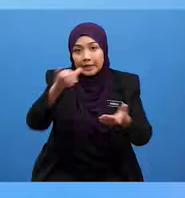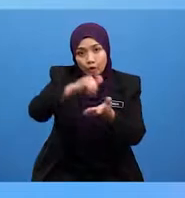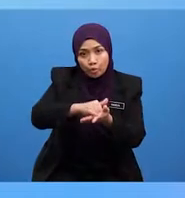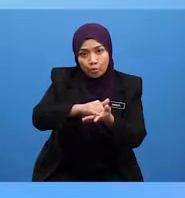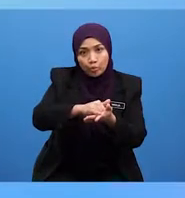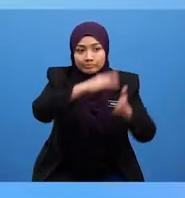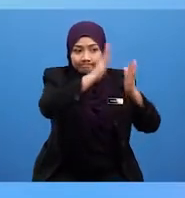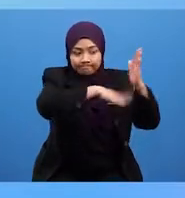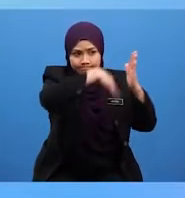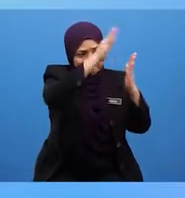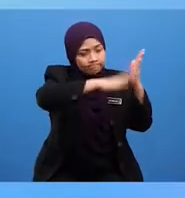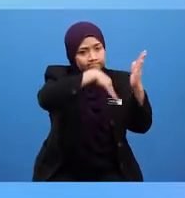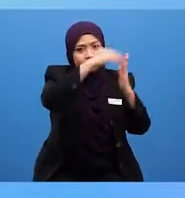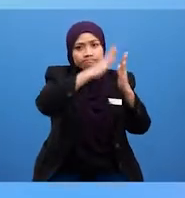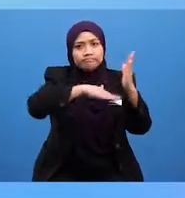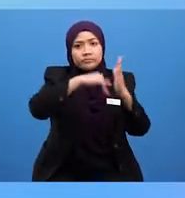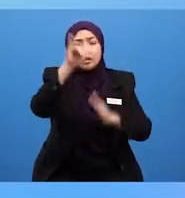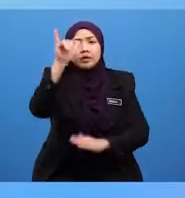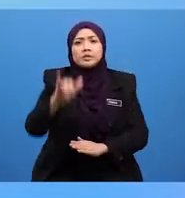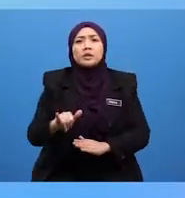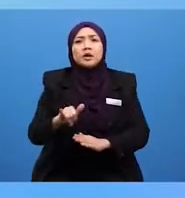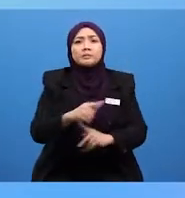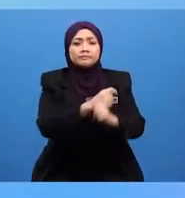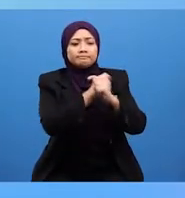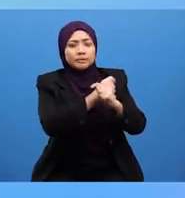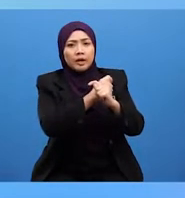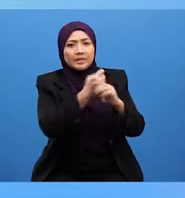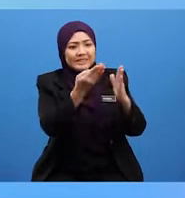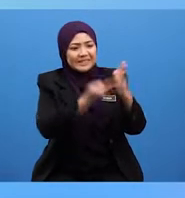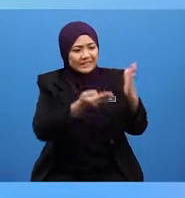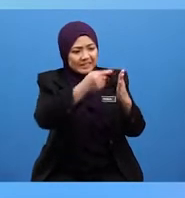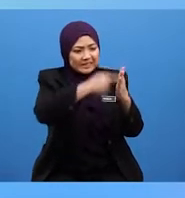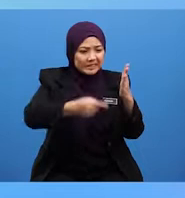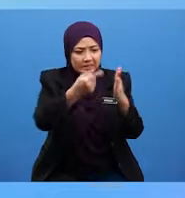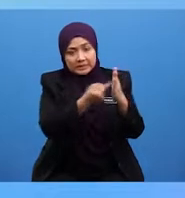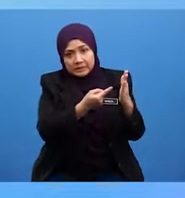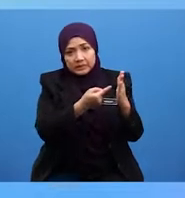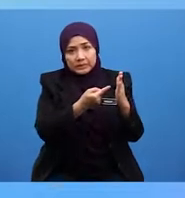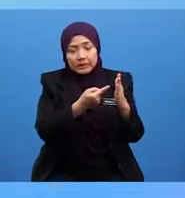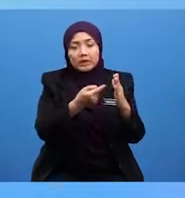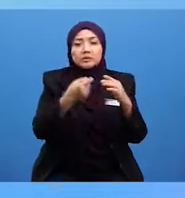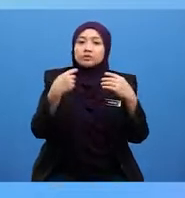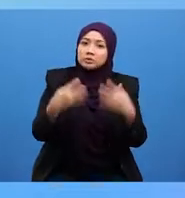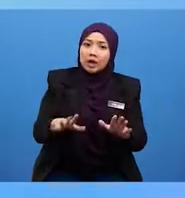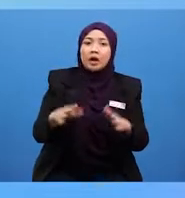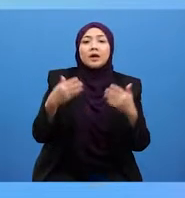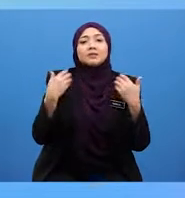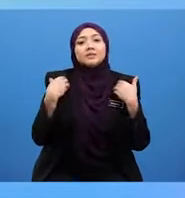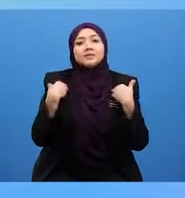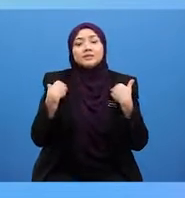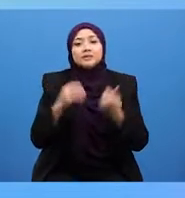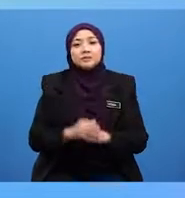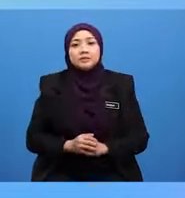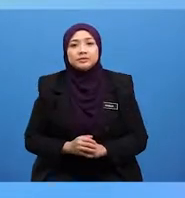itu, cat yang tahan goresan juga telah dapat dihasilkan.